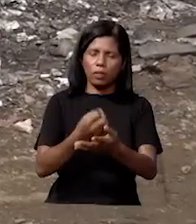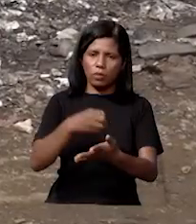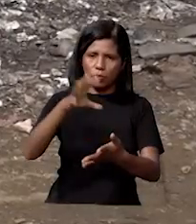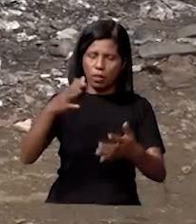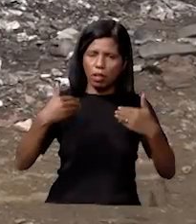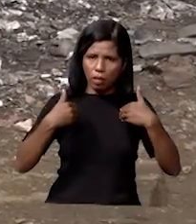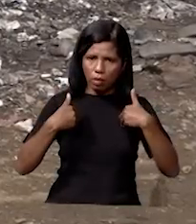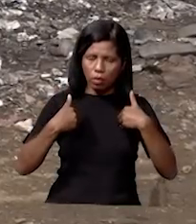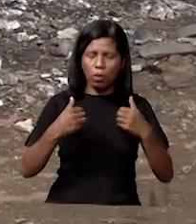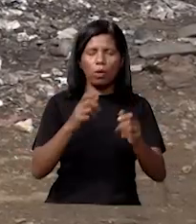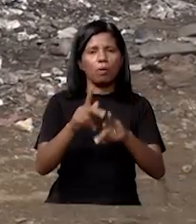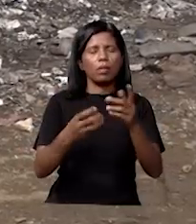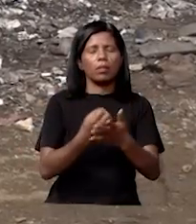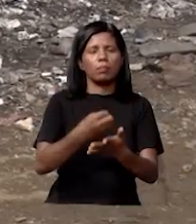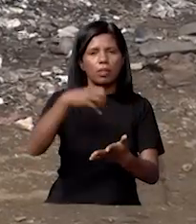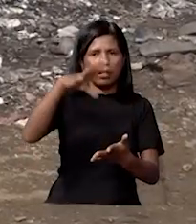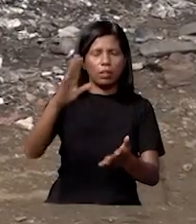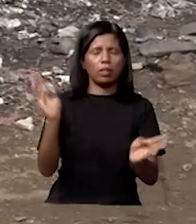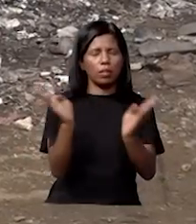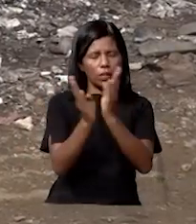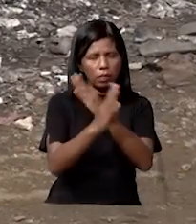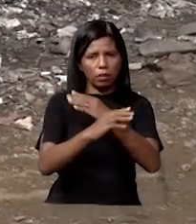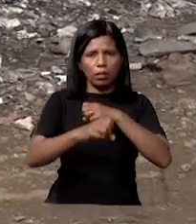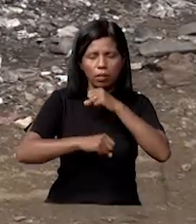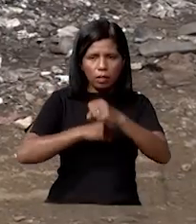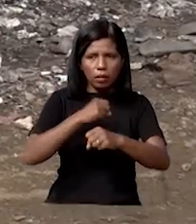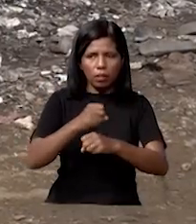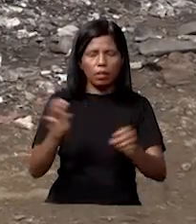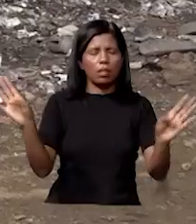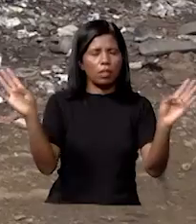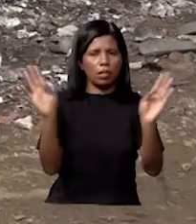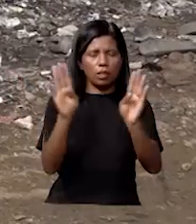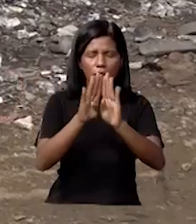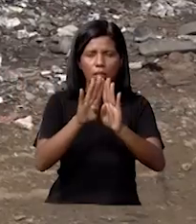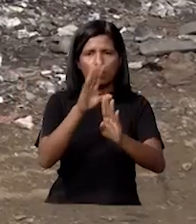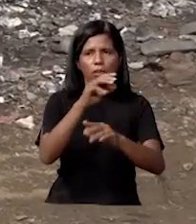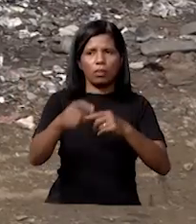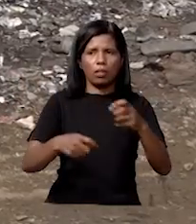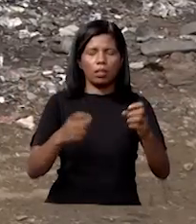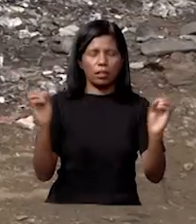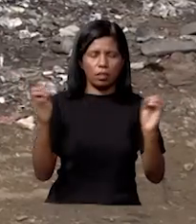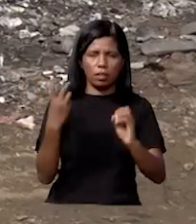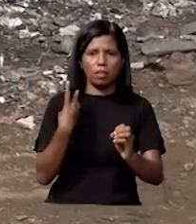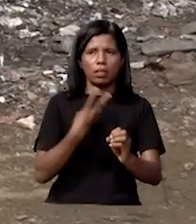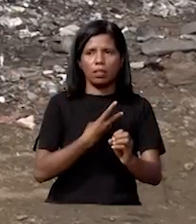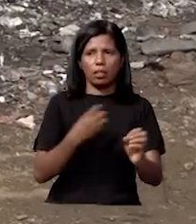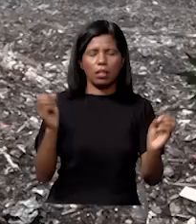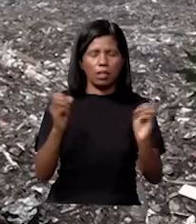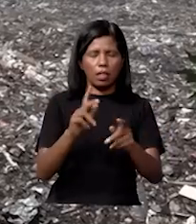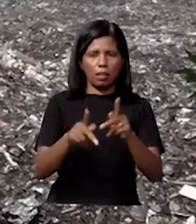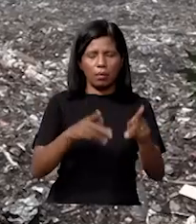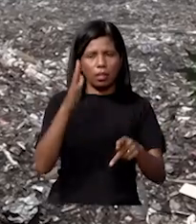rumah honoi nebe riku nak filak saiba pobreza nebe hafalung ho sitosaun sira nebe nunca pinta ya emani